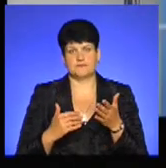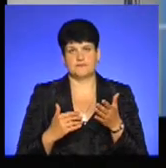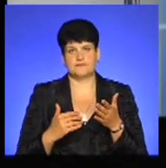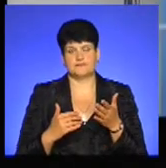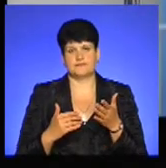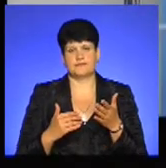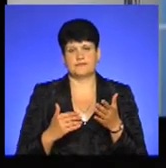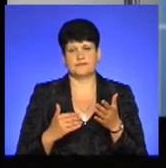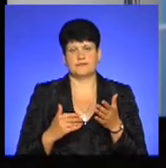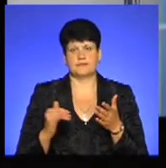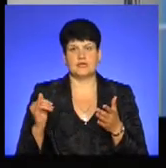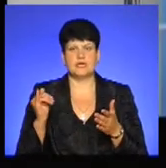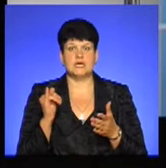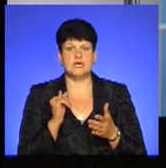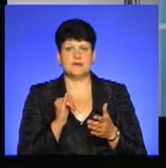І